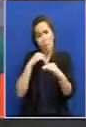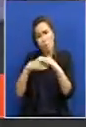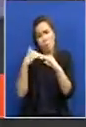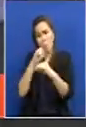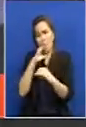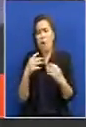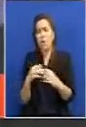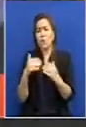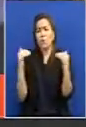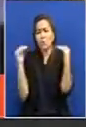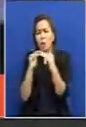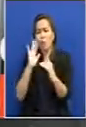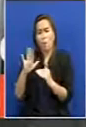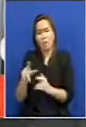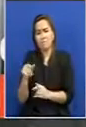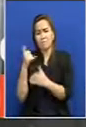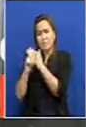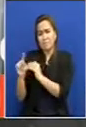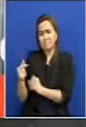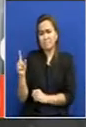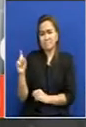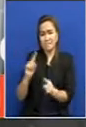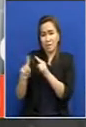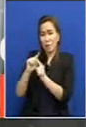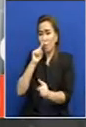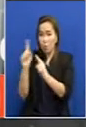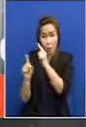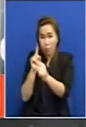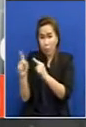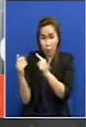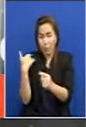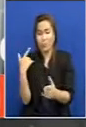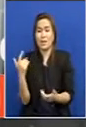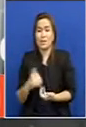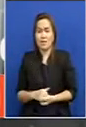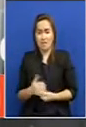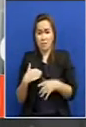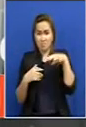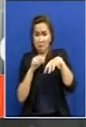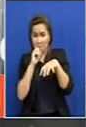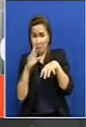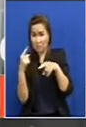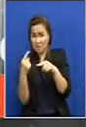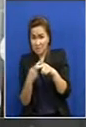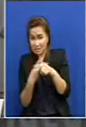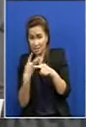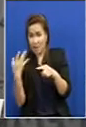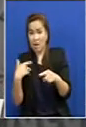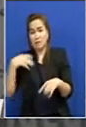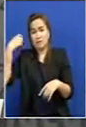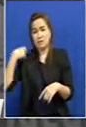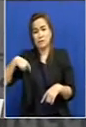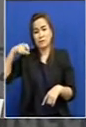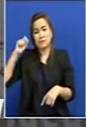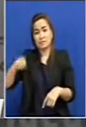ยุติธรรมของอียิปต์อย่างรุนแรงนะคะขณะที่ด้านองค์การนิรโทษกรรมสากลประณามว่าในช่วงเวลาไม่กี่เดือนศาลหลายแห่